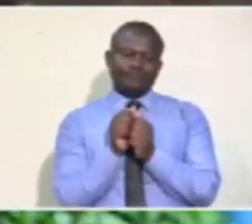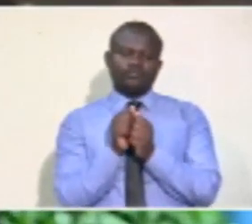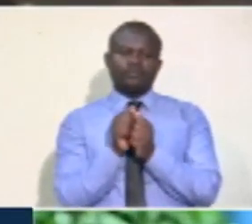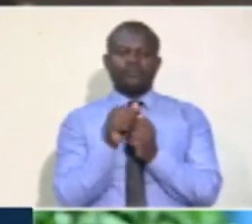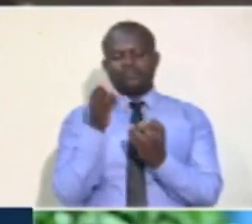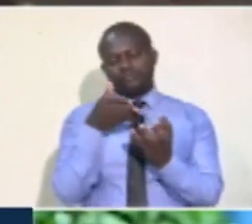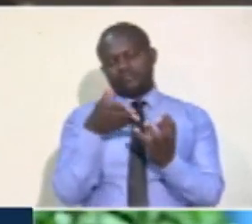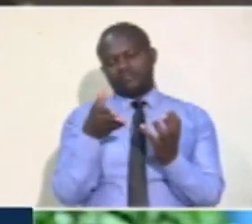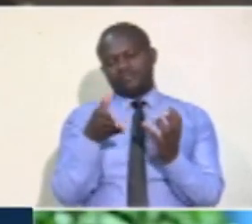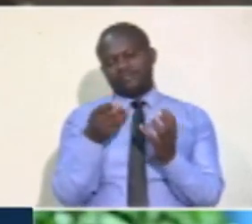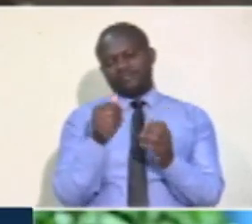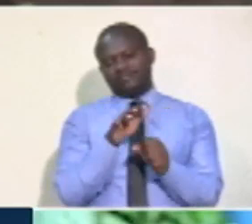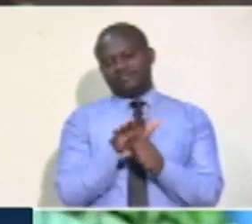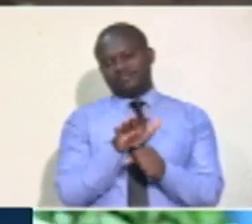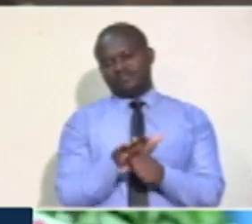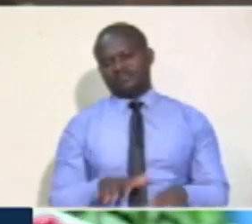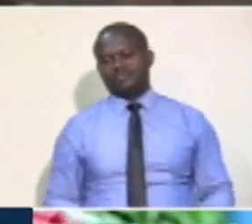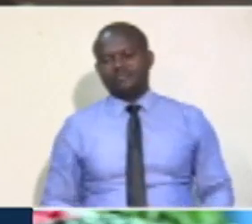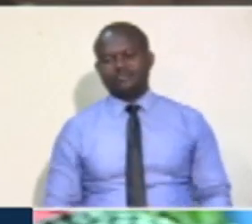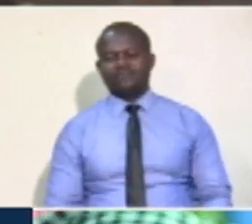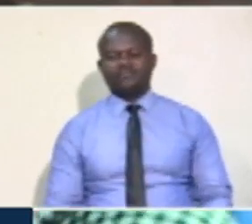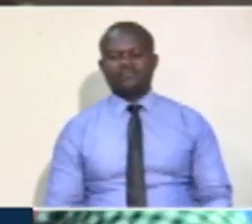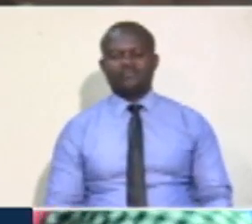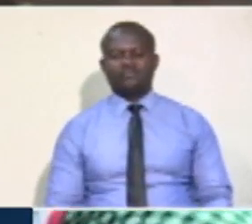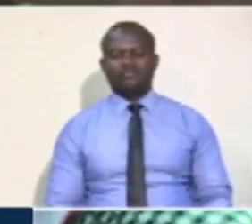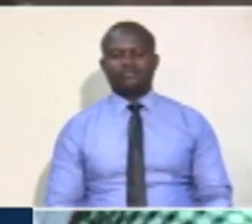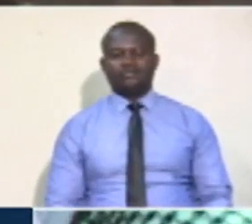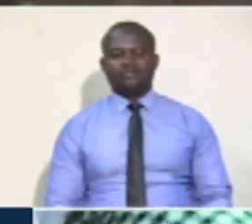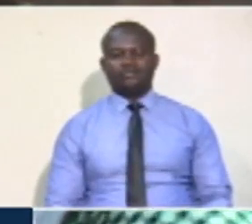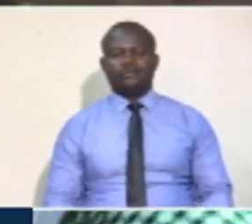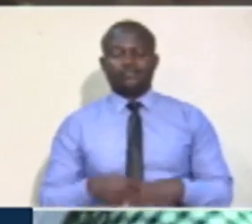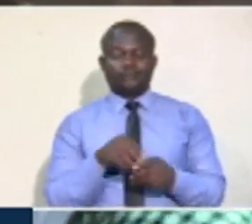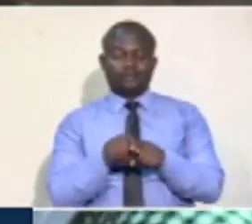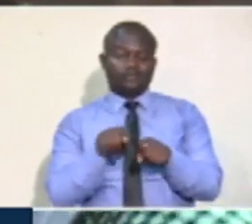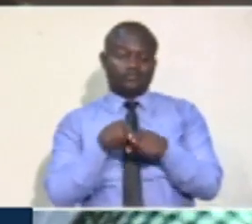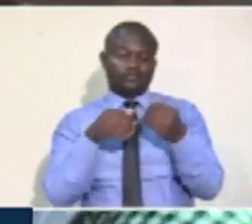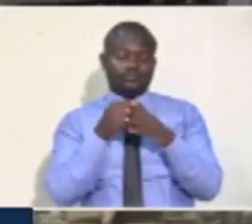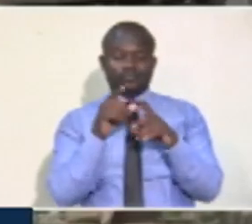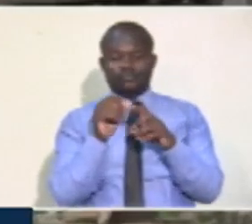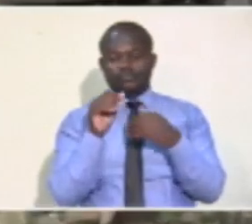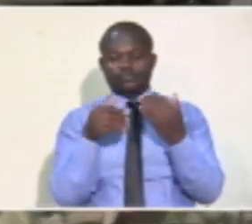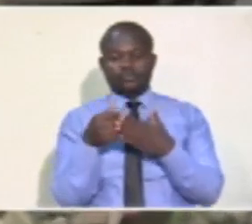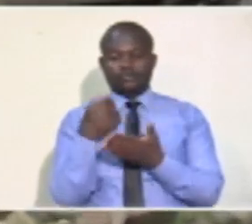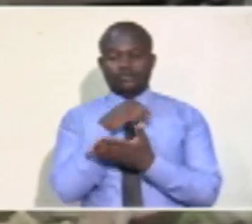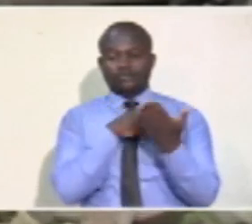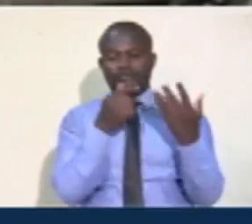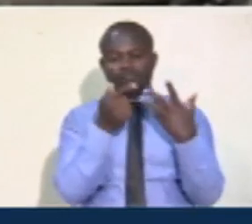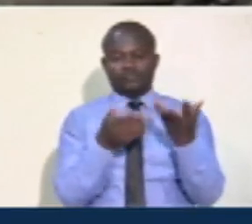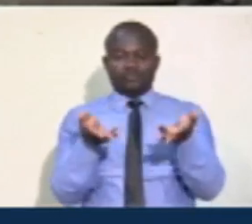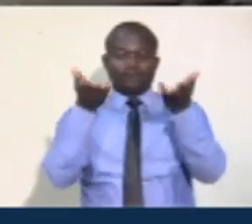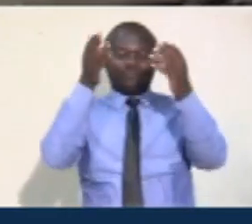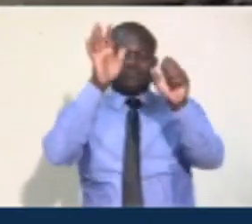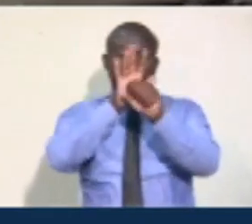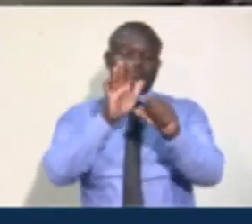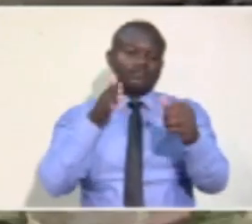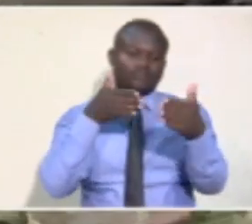n'ibitunguru birahenze byose n'umuceri umuceri urahenze n'amasho ibintu byazamutse kuva